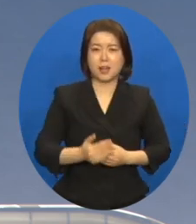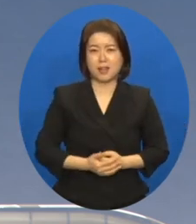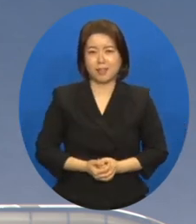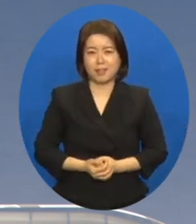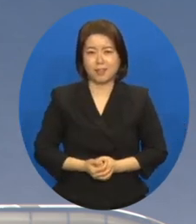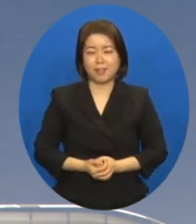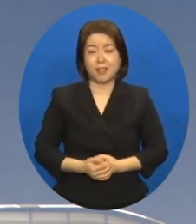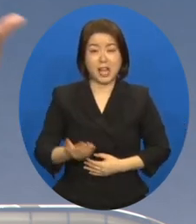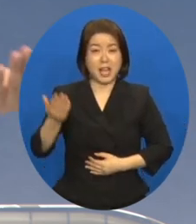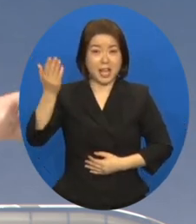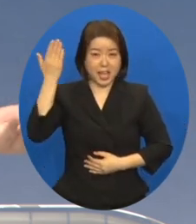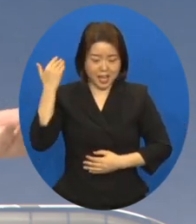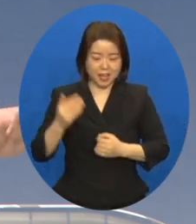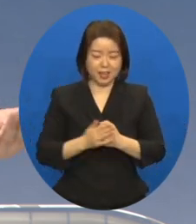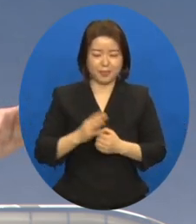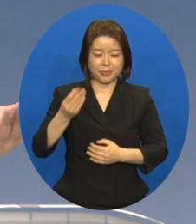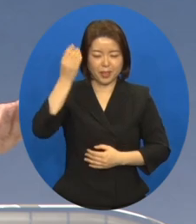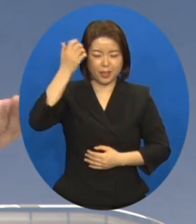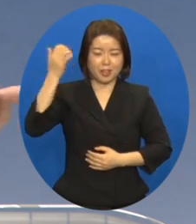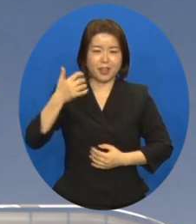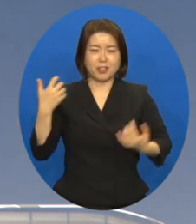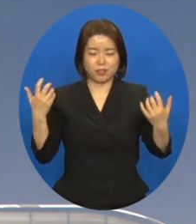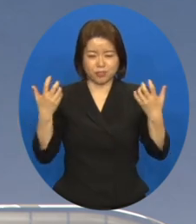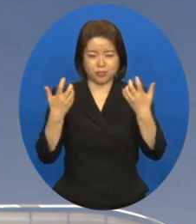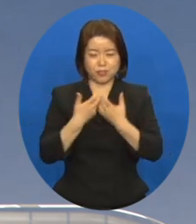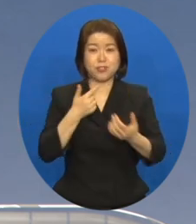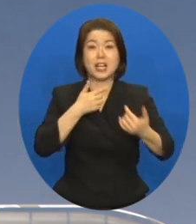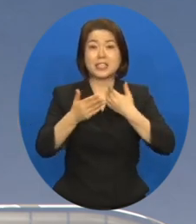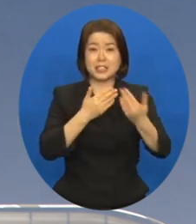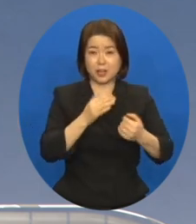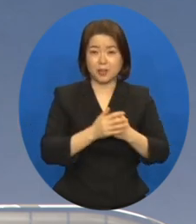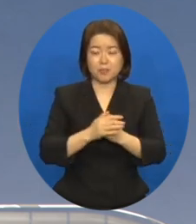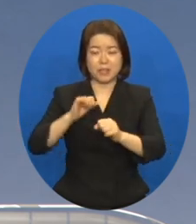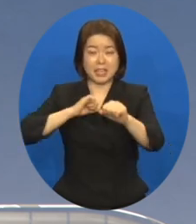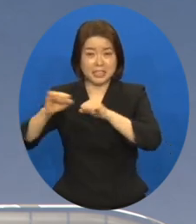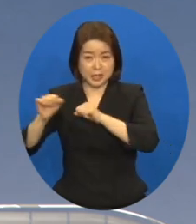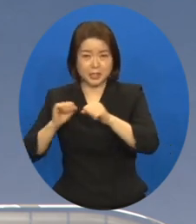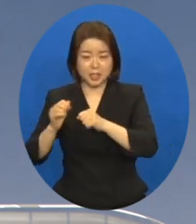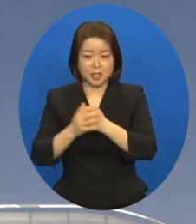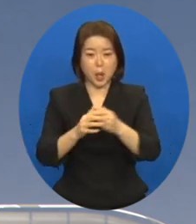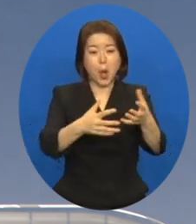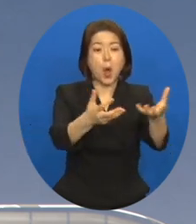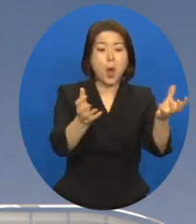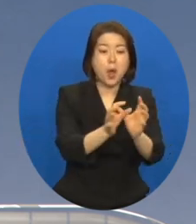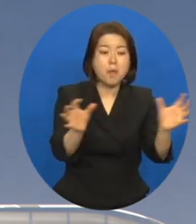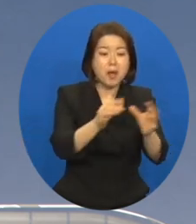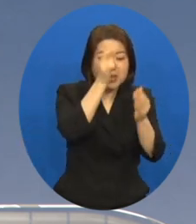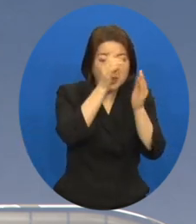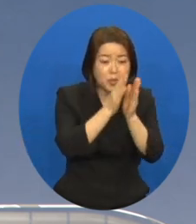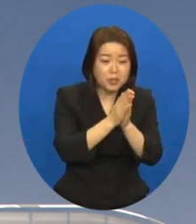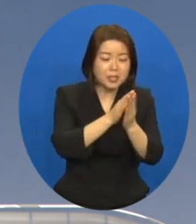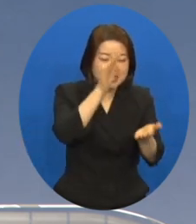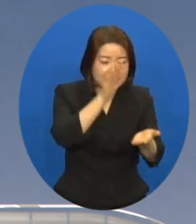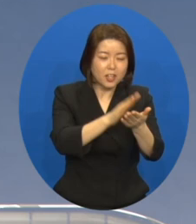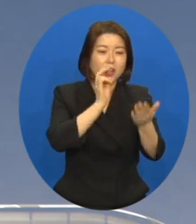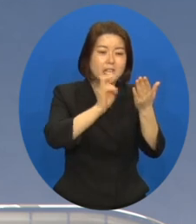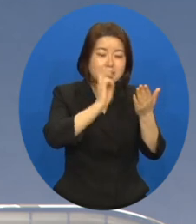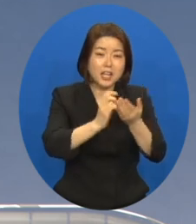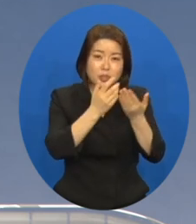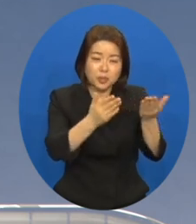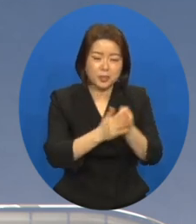그동안에는 성령의 충만한 체험이나 성령의 역사는 모여서 기도할 때 뜨겁게